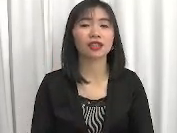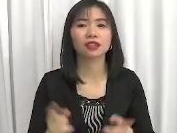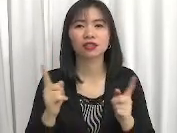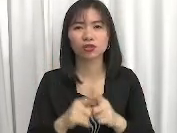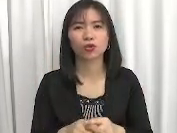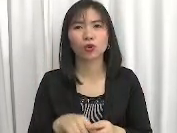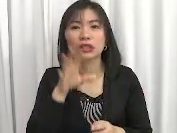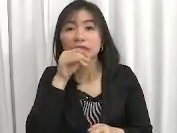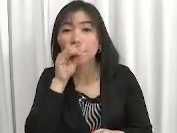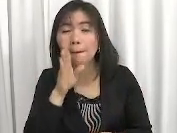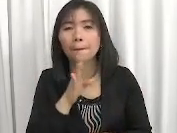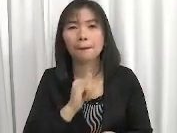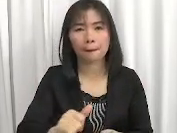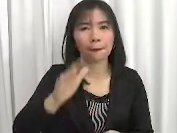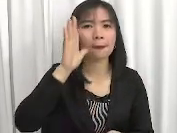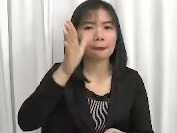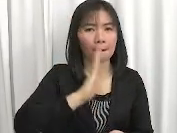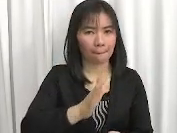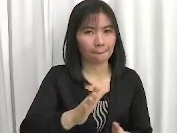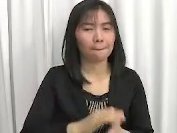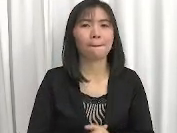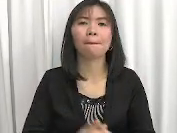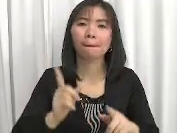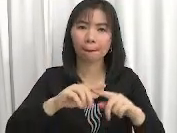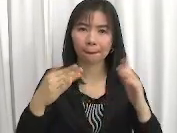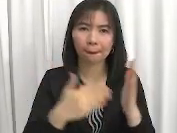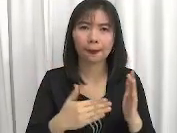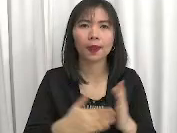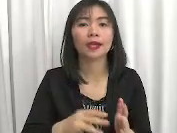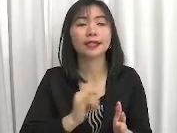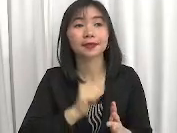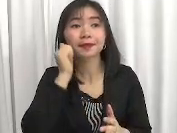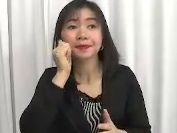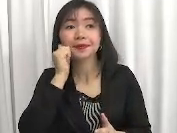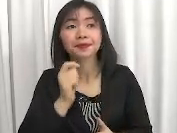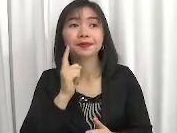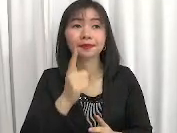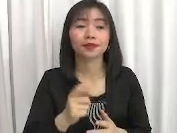no? Pero ganun pa man, lagi kong sinasabi na